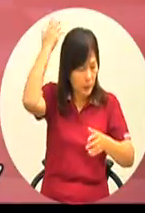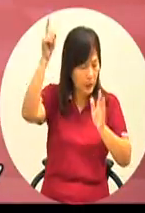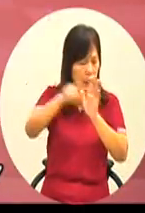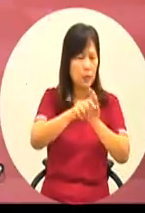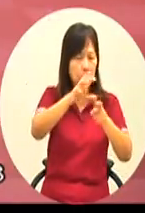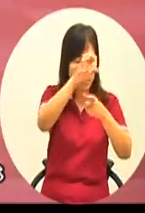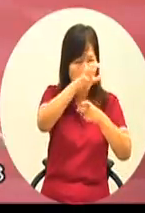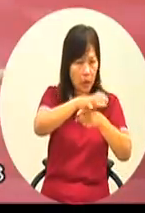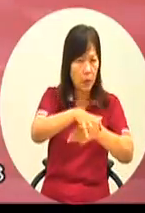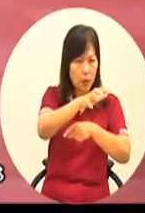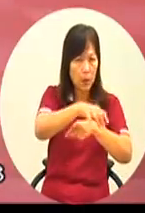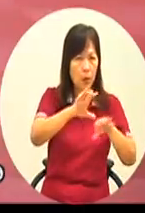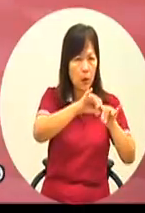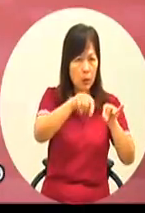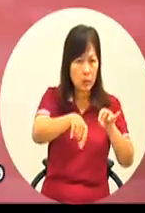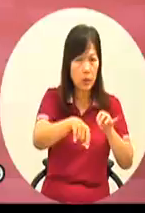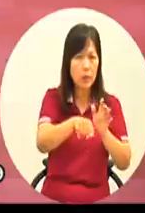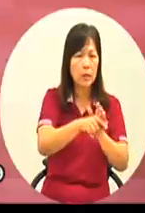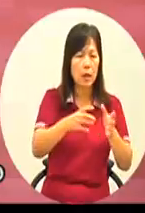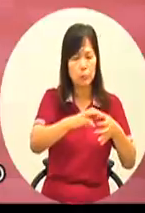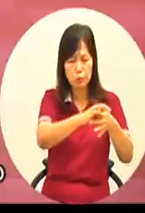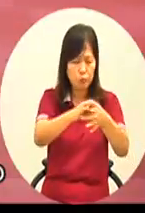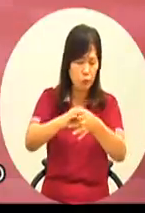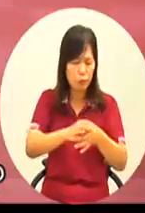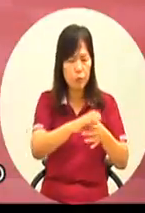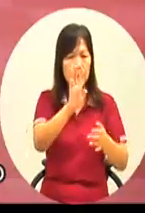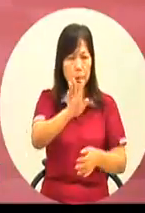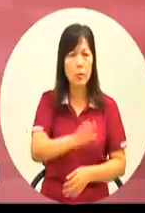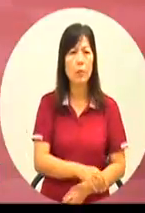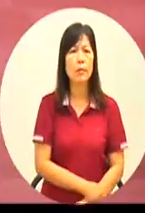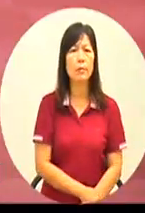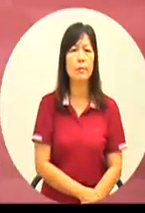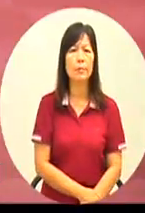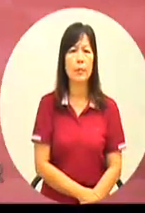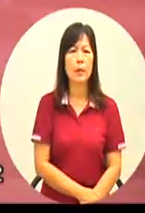地跟内围 B 是在一起的，那因为